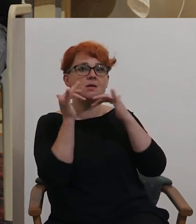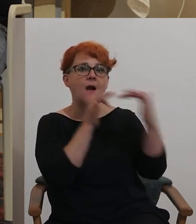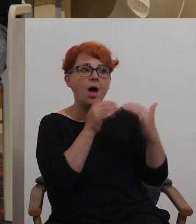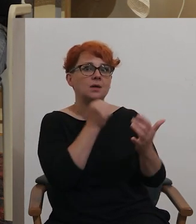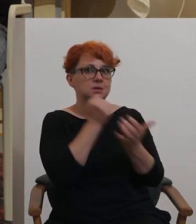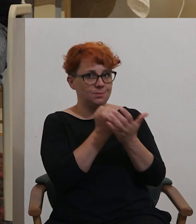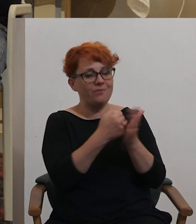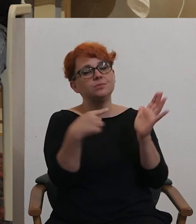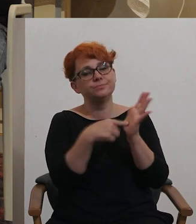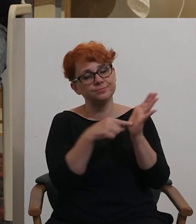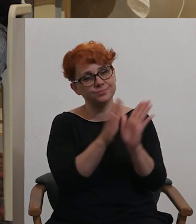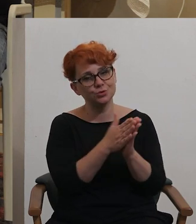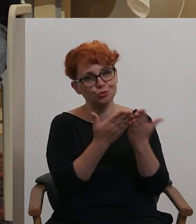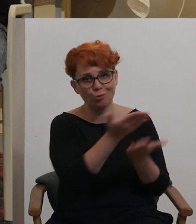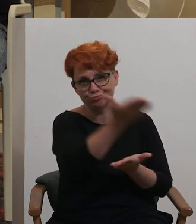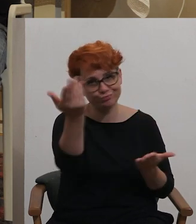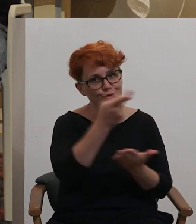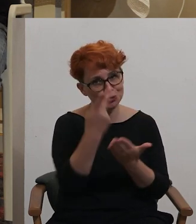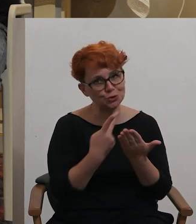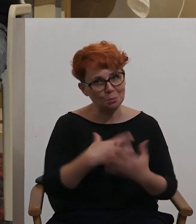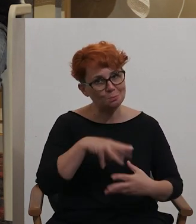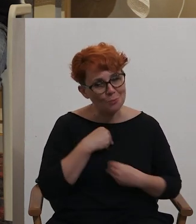książce Państwo znajdziecie ich.